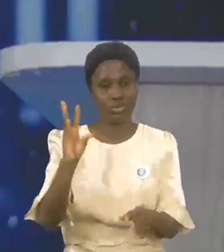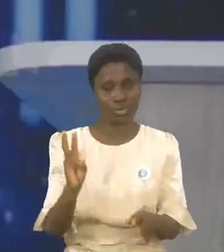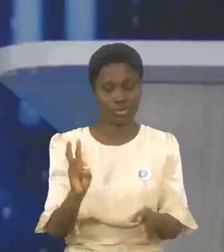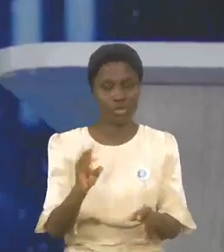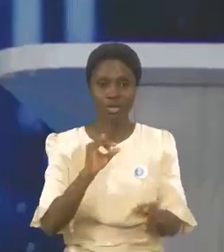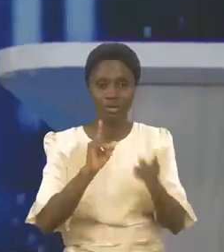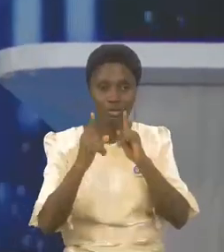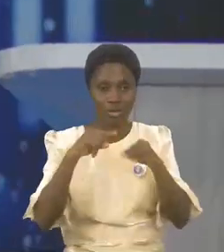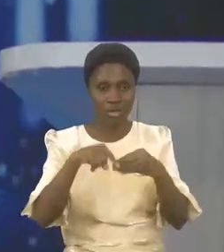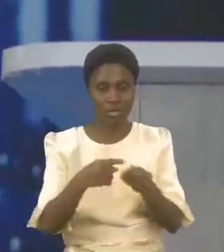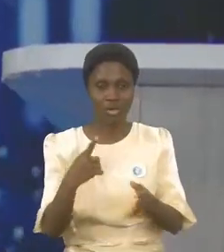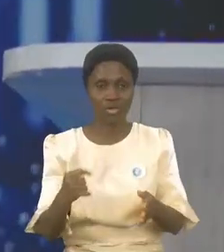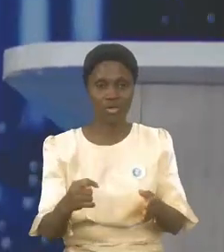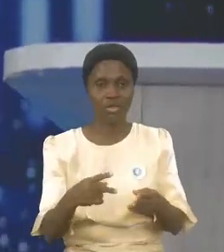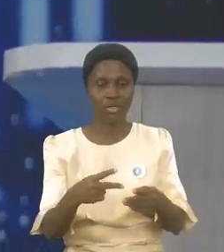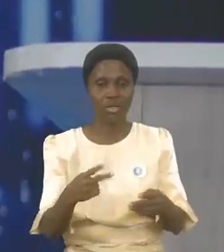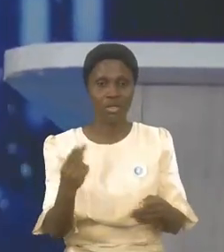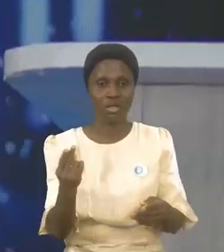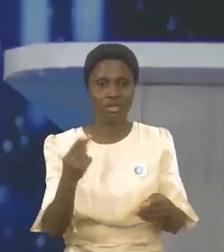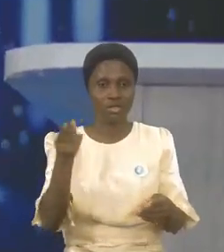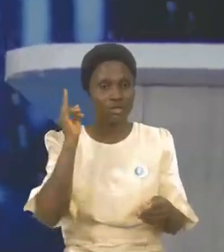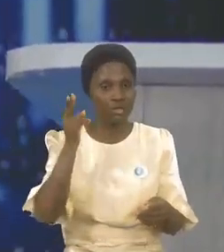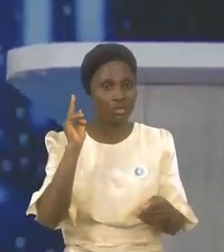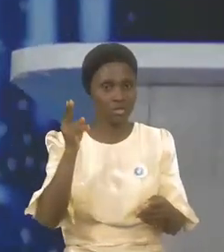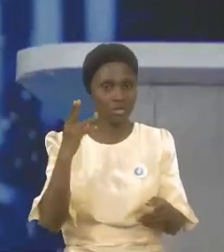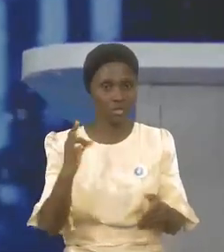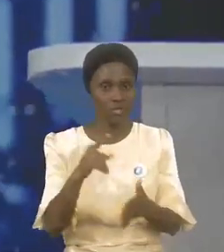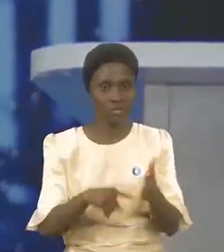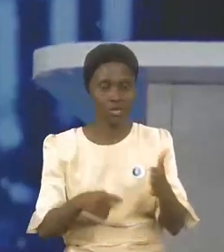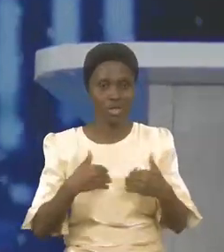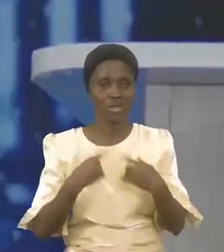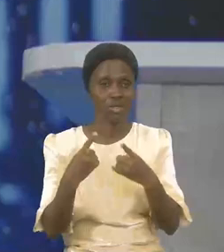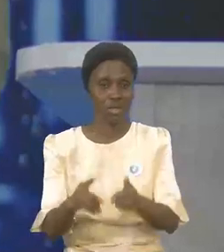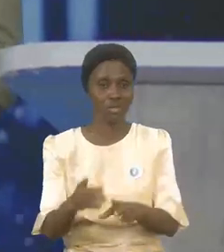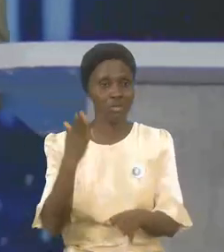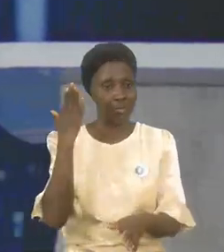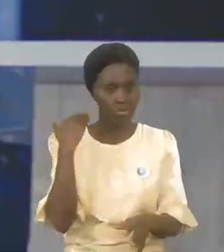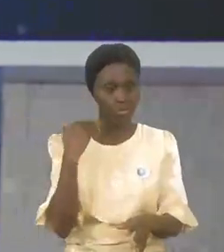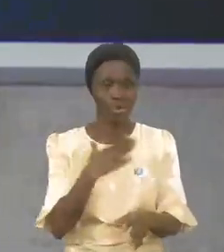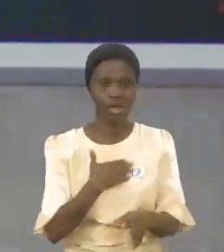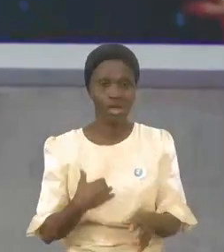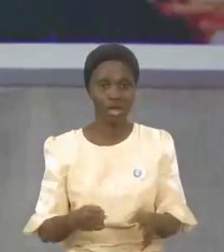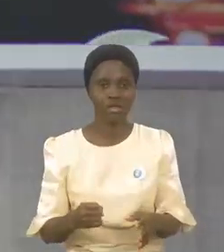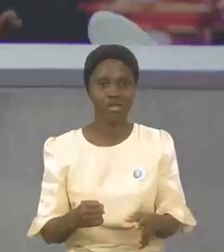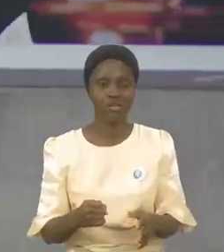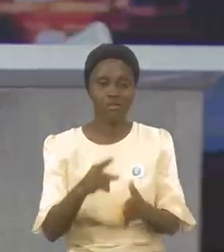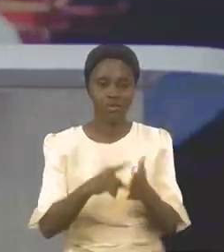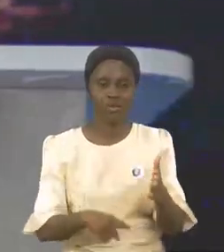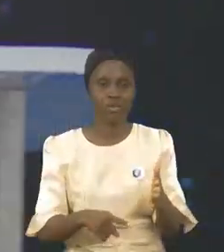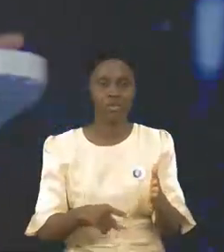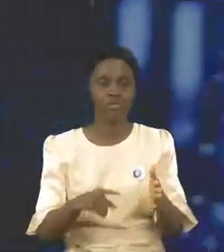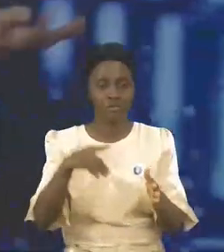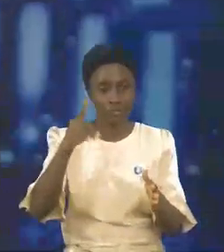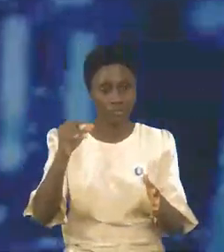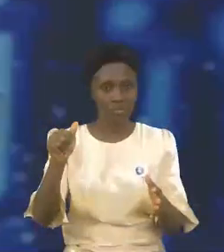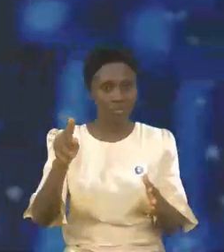but. Daniel 1 à 6 parle de l'histoire. L'histoire de ce qui